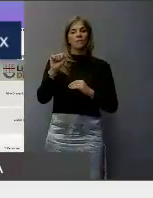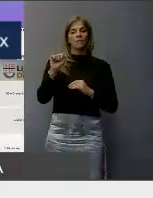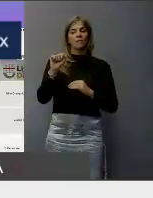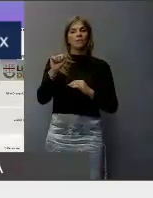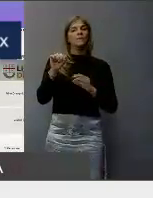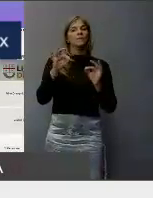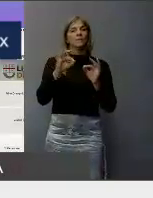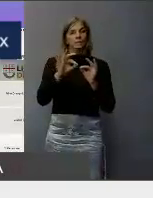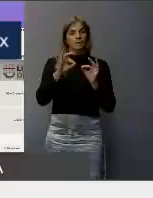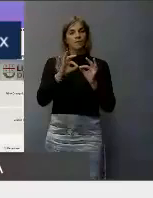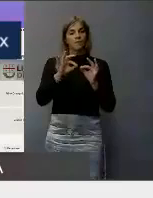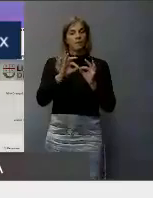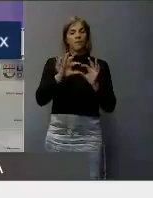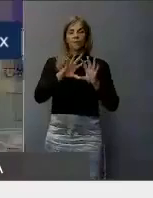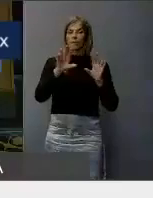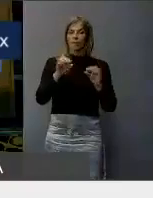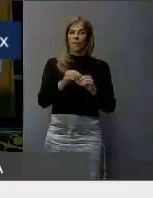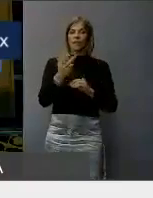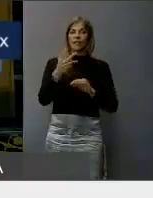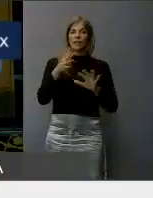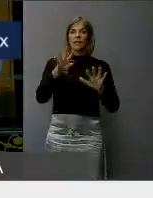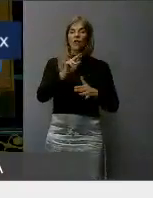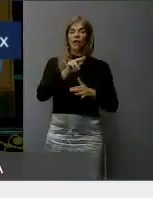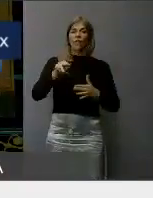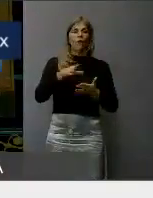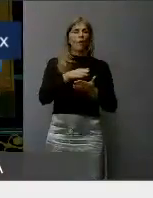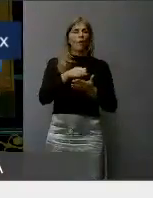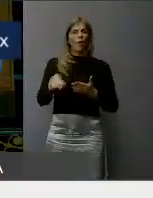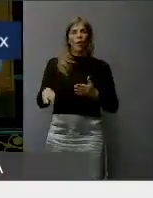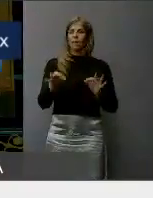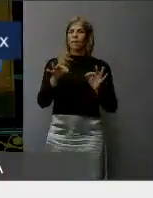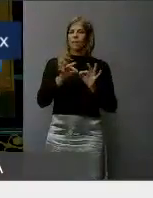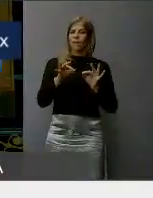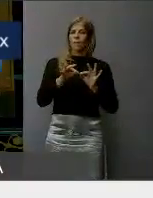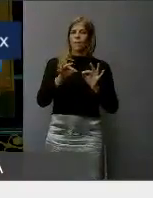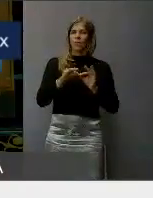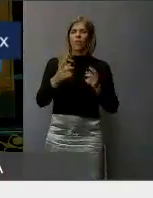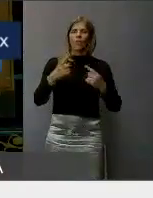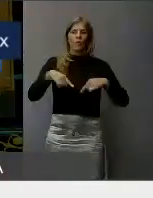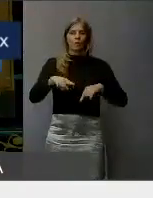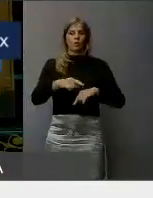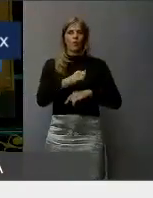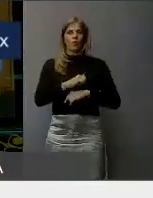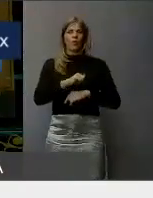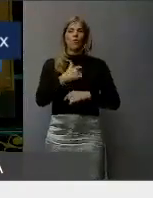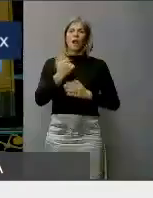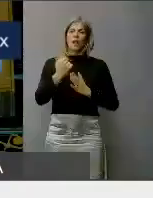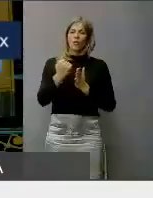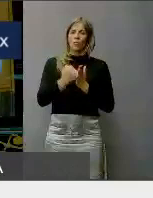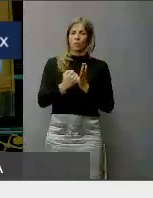le trenta nove voti favorevoli il consiglio comunale approva i documenti